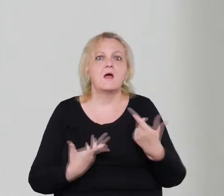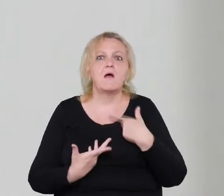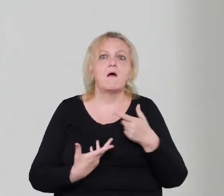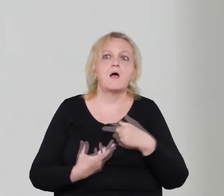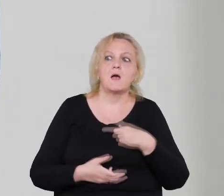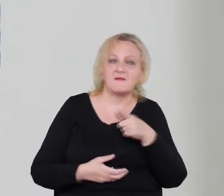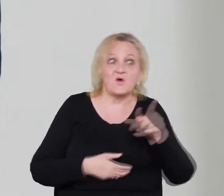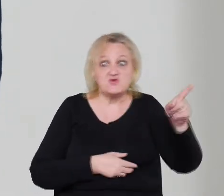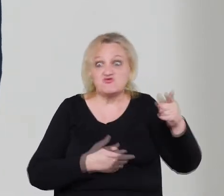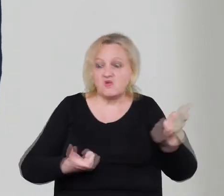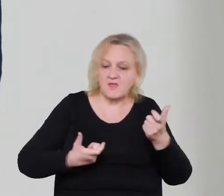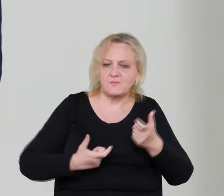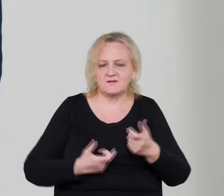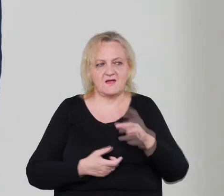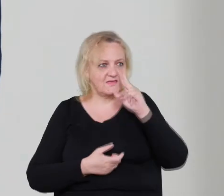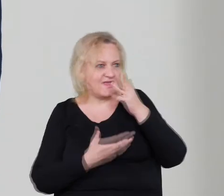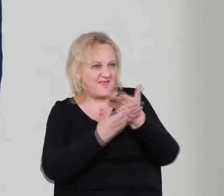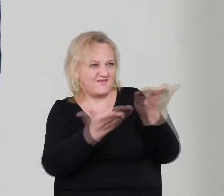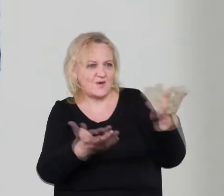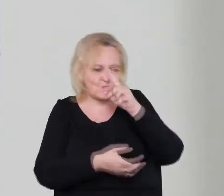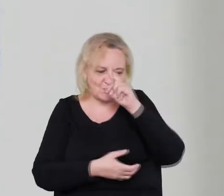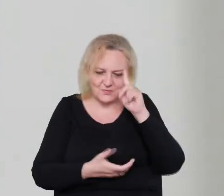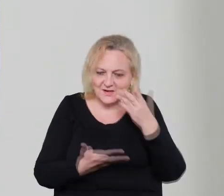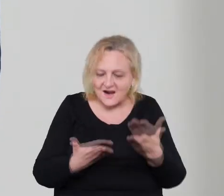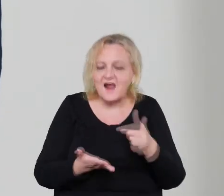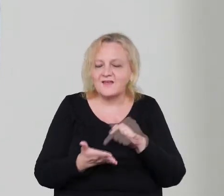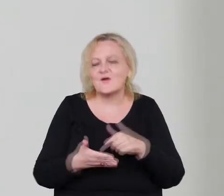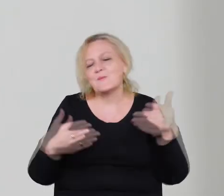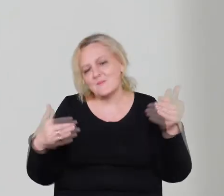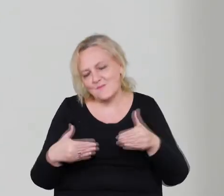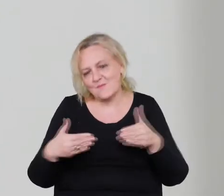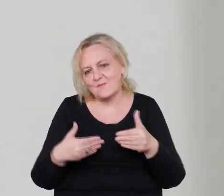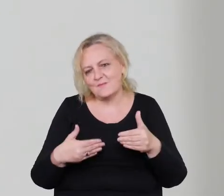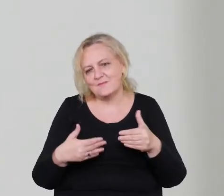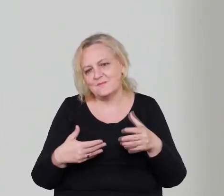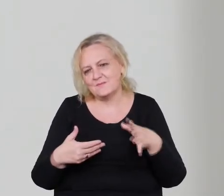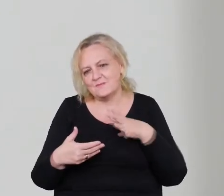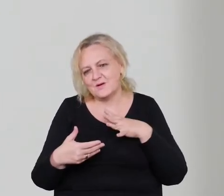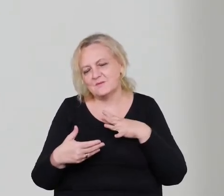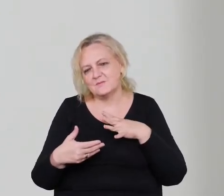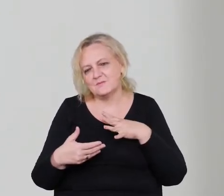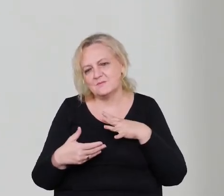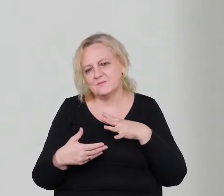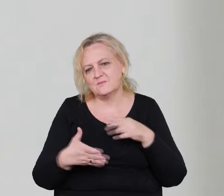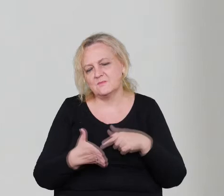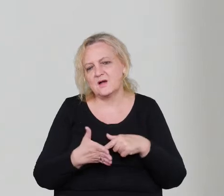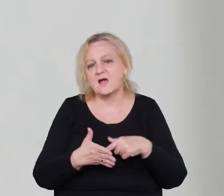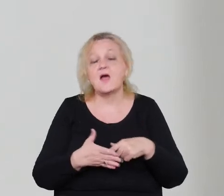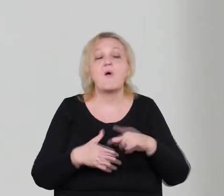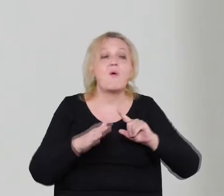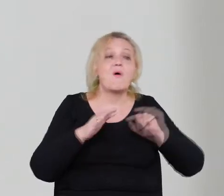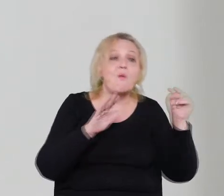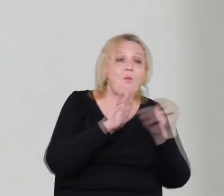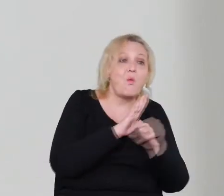kogo nie widzimy miałem możliwość transmitowany czy przeszedłem w ogóle wspólnie z uchodźcami